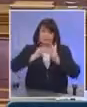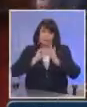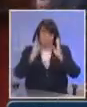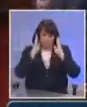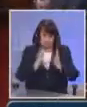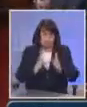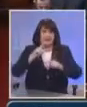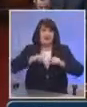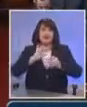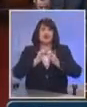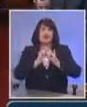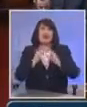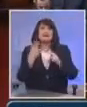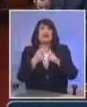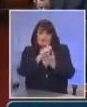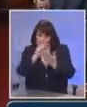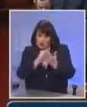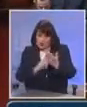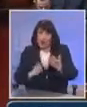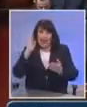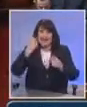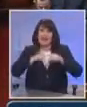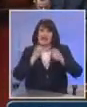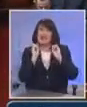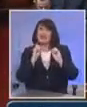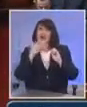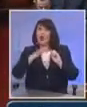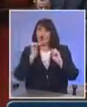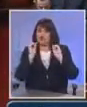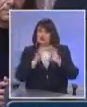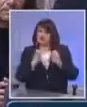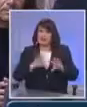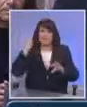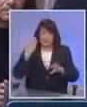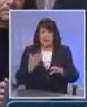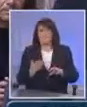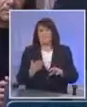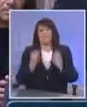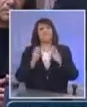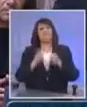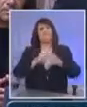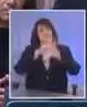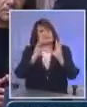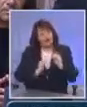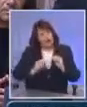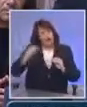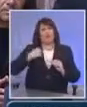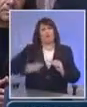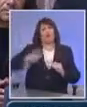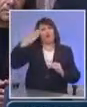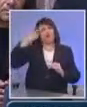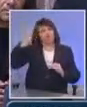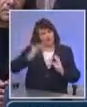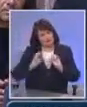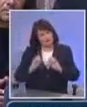ελληνικής ιστορίας. Διδασκαλία των αρχαίων ελληνικών και των έργων της κλασικής περίοδου σε όλες τις εκπαιδευτικές βαθμίδες. Και επειδή